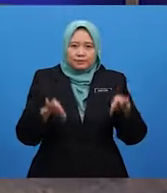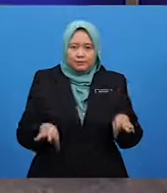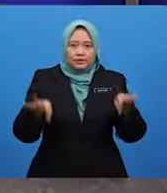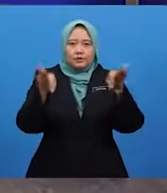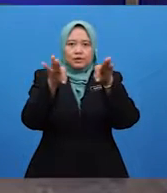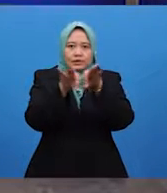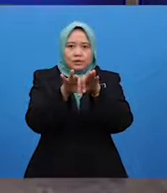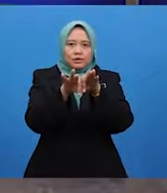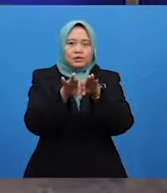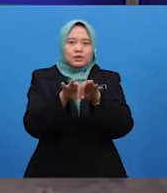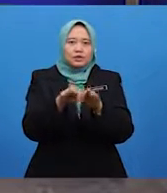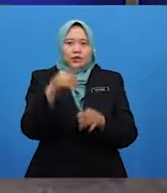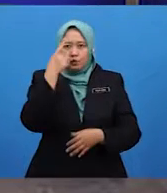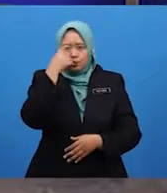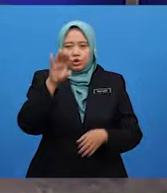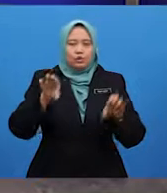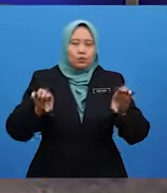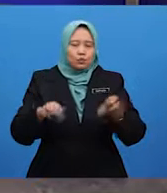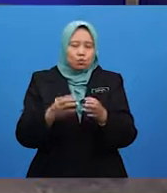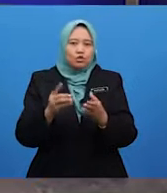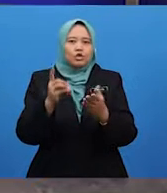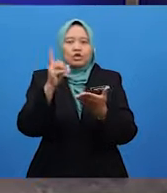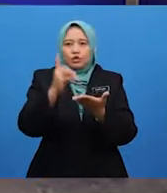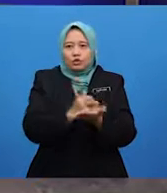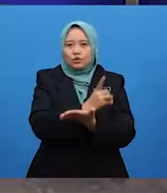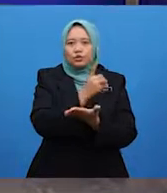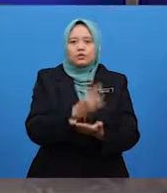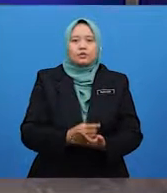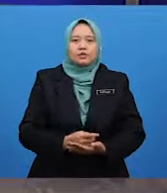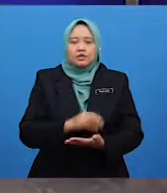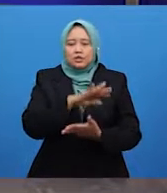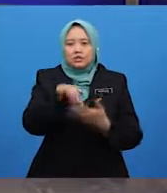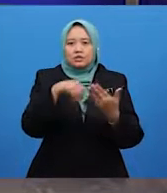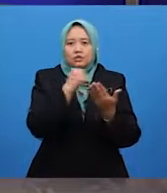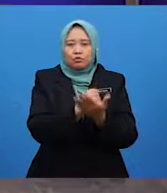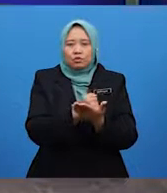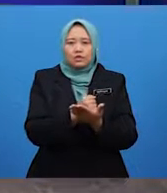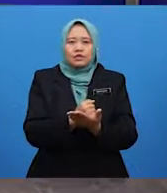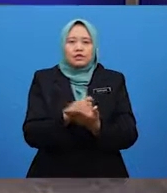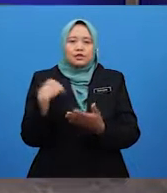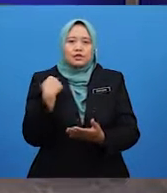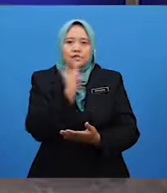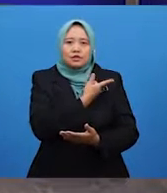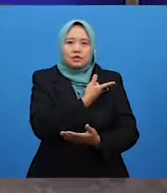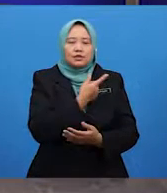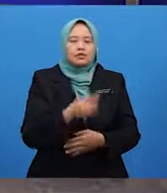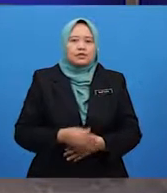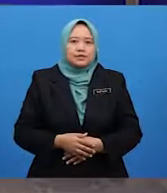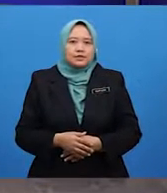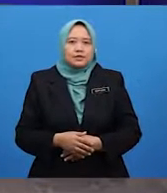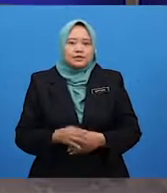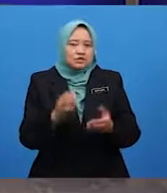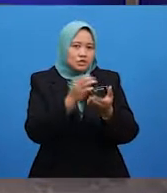ingat sampai bila-bila. Betul. Okey, pengupasan penghasilan karya melalui catatan dua dimensi ini, ingatlah dan jangan lupa untuk